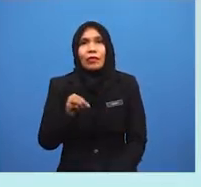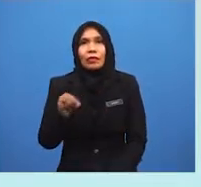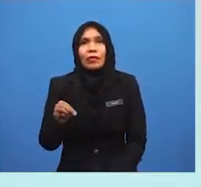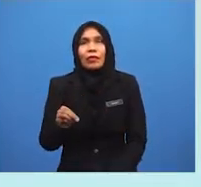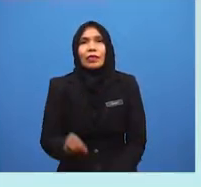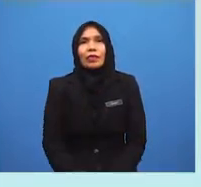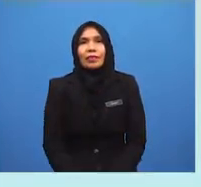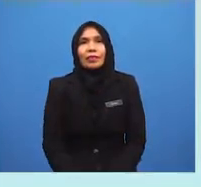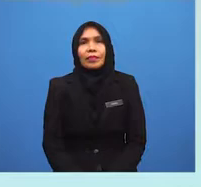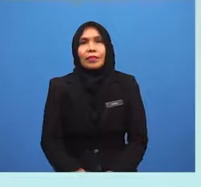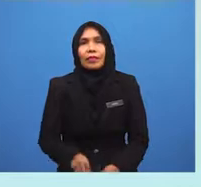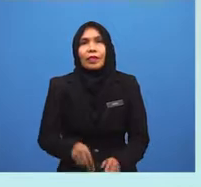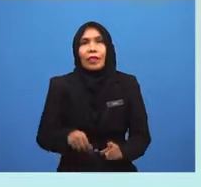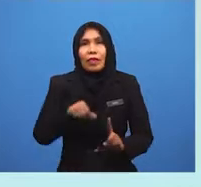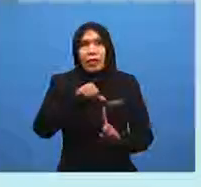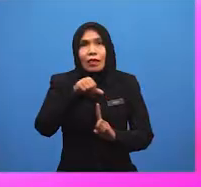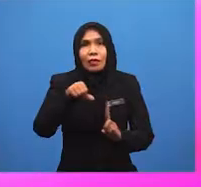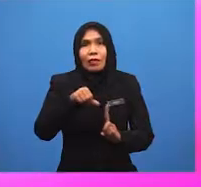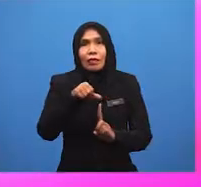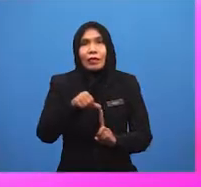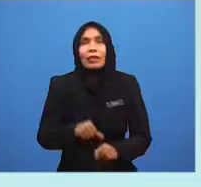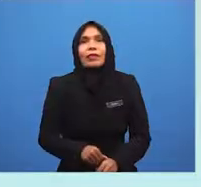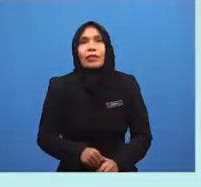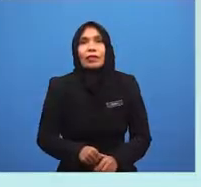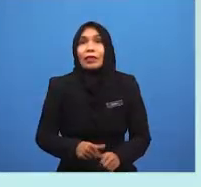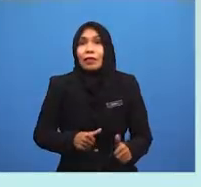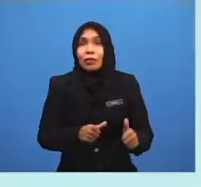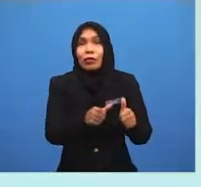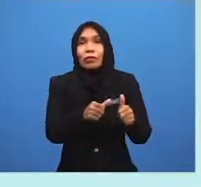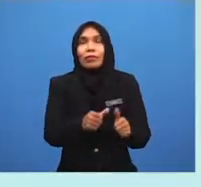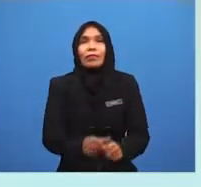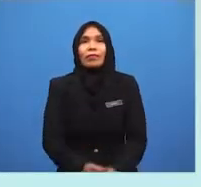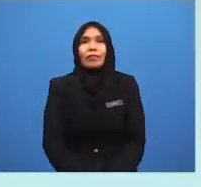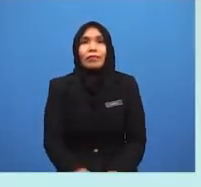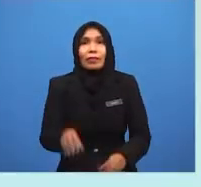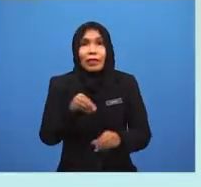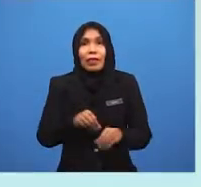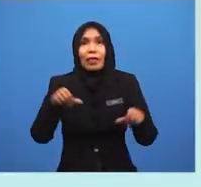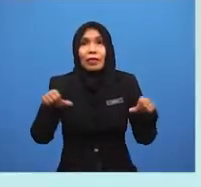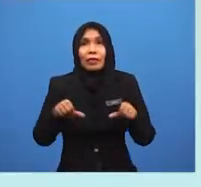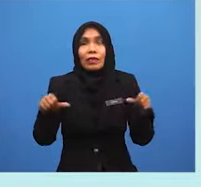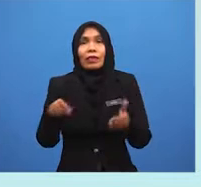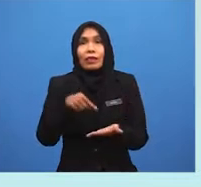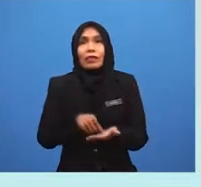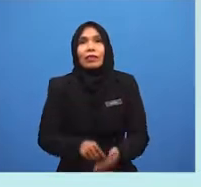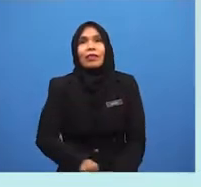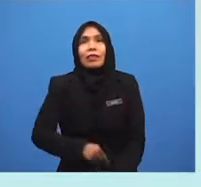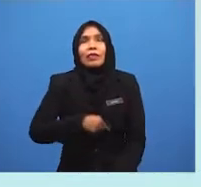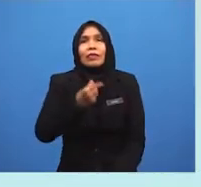dalam program kita semula ini? Ya, betul. Berasa gembira,